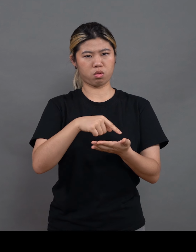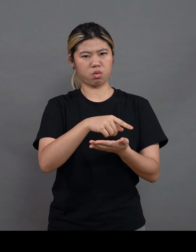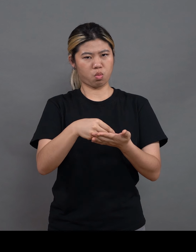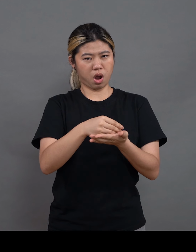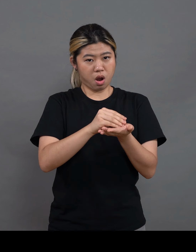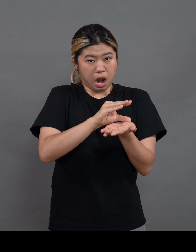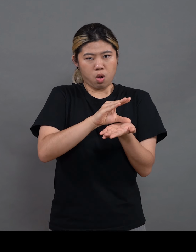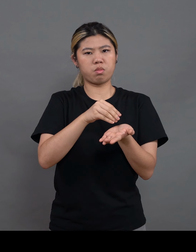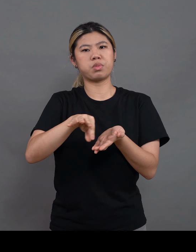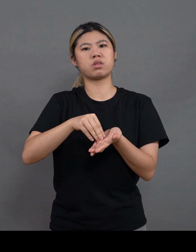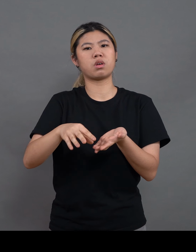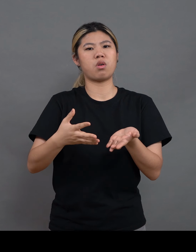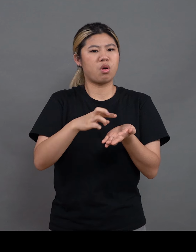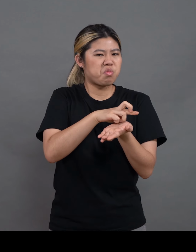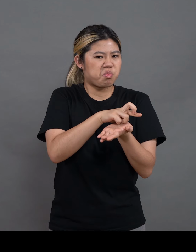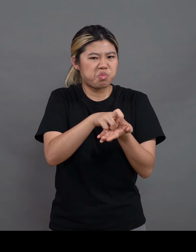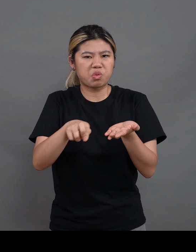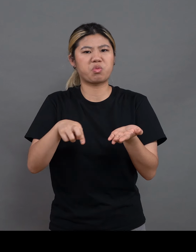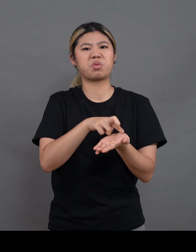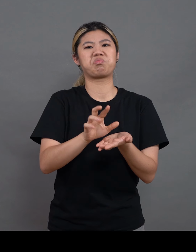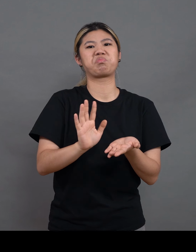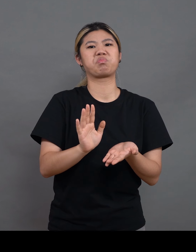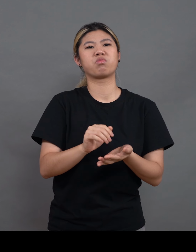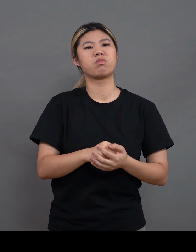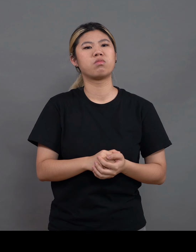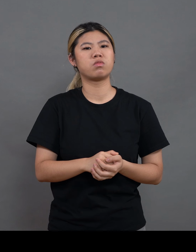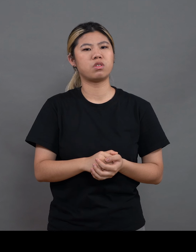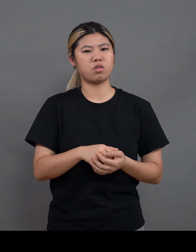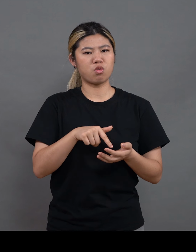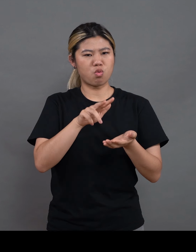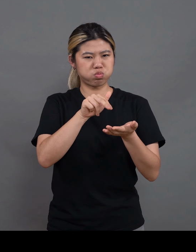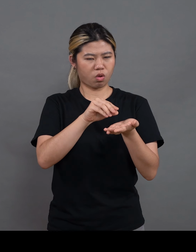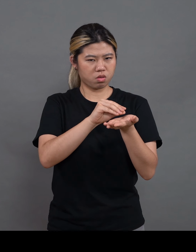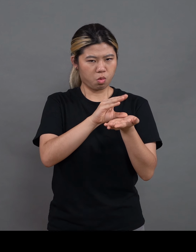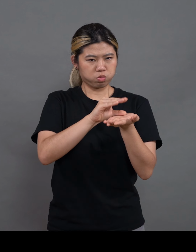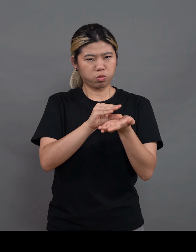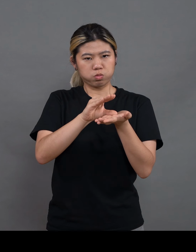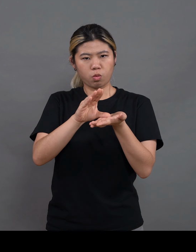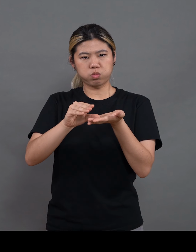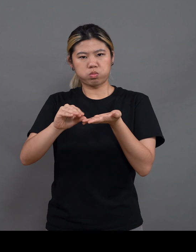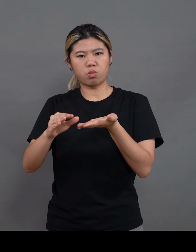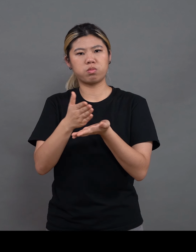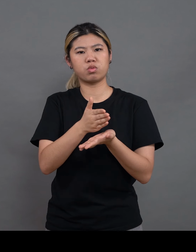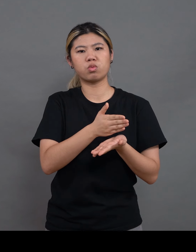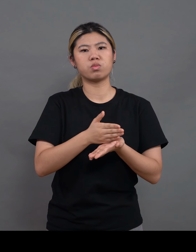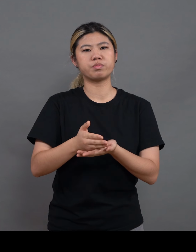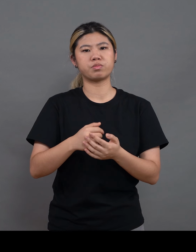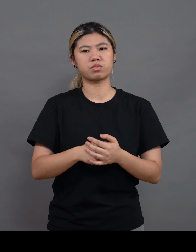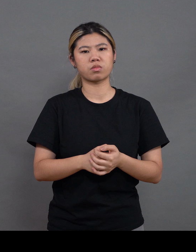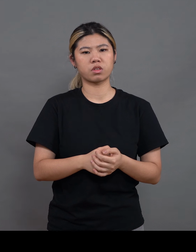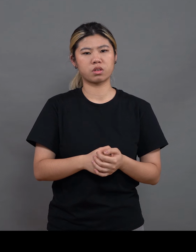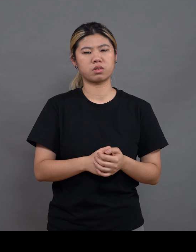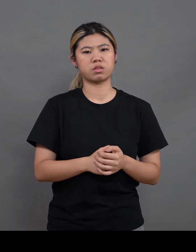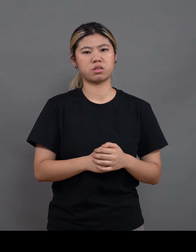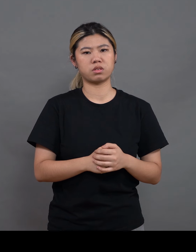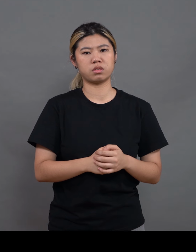因为你的画并不一定是非常厚的，可能不是很均匀的，它其实都出现了很多不一样的厚